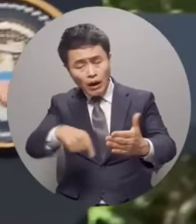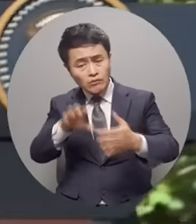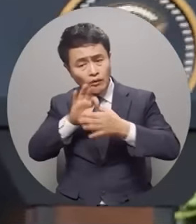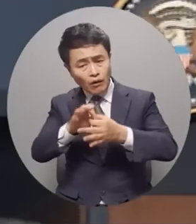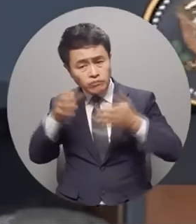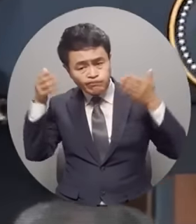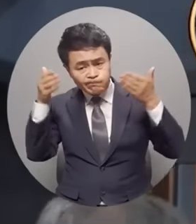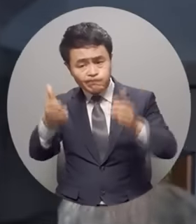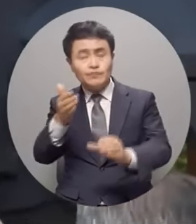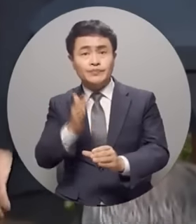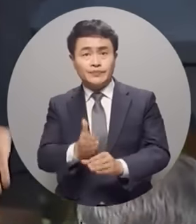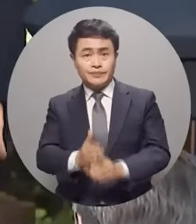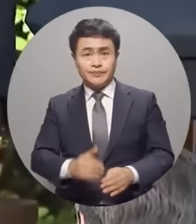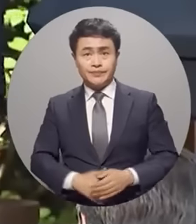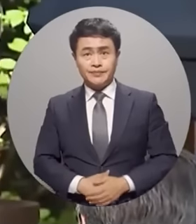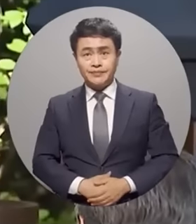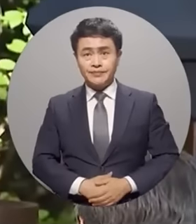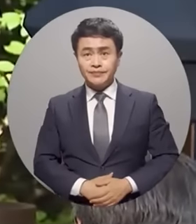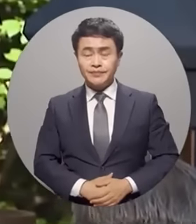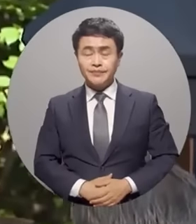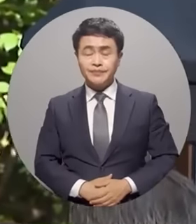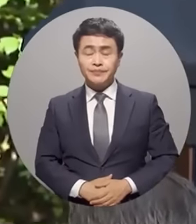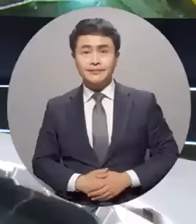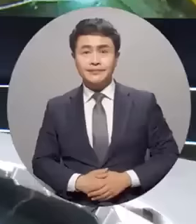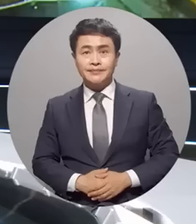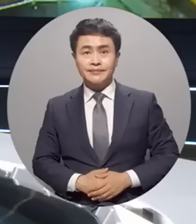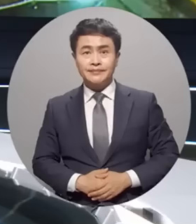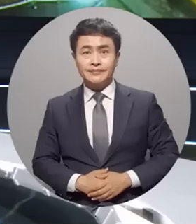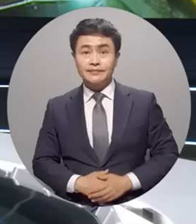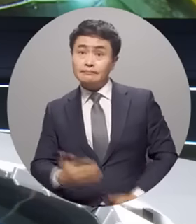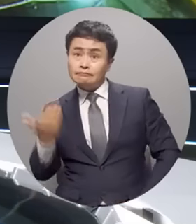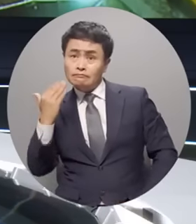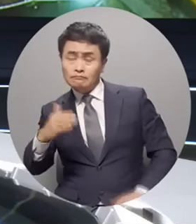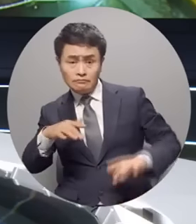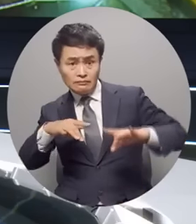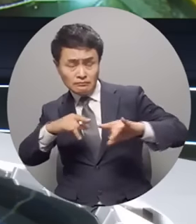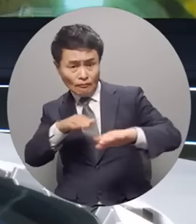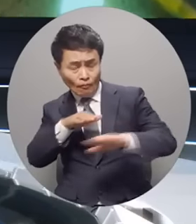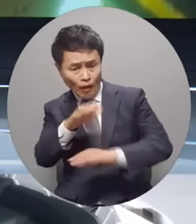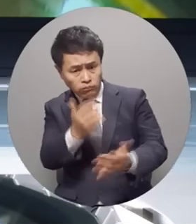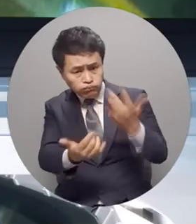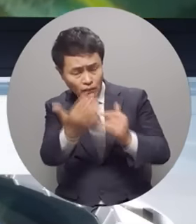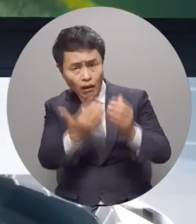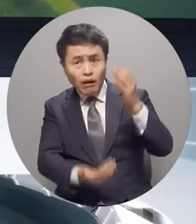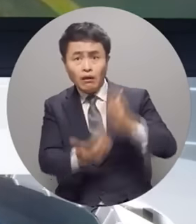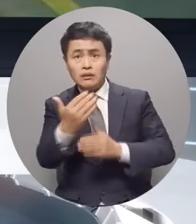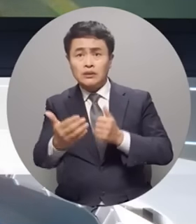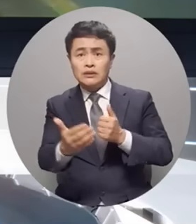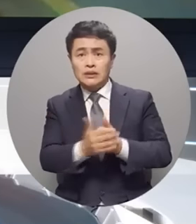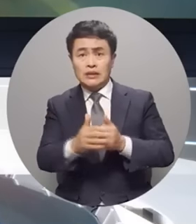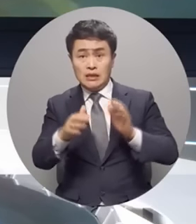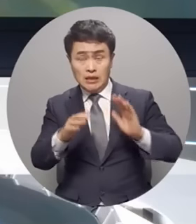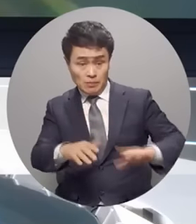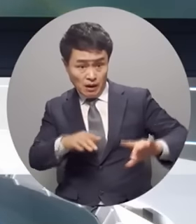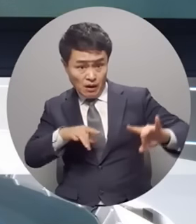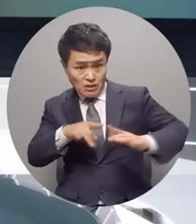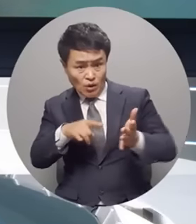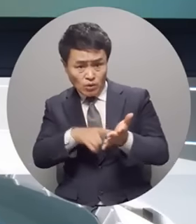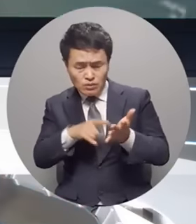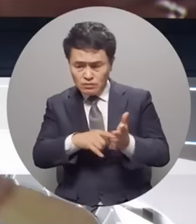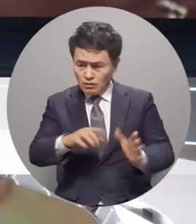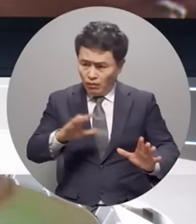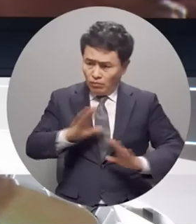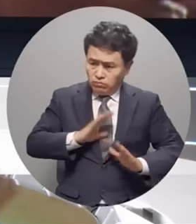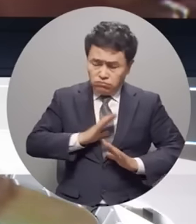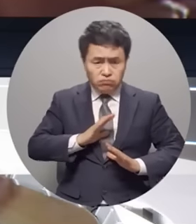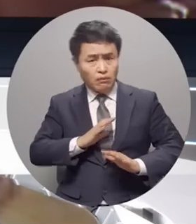쏠리고 있습니다. MBC 뉴스 홍의표입니다. 최근 전기차 화재가 잇따라 발생하자 이른바 전기차 포비아,